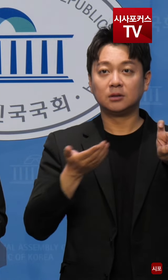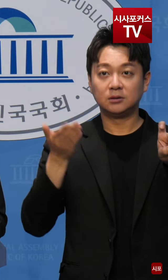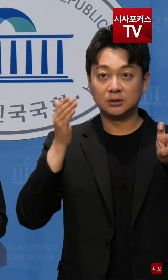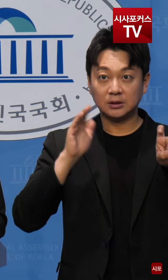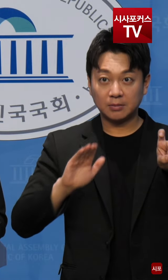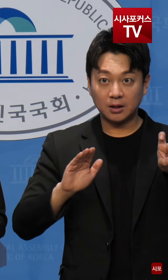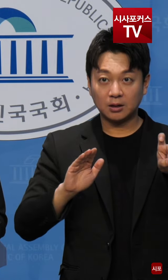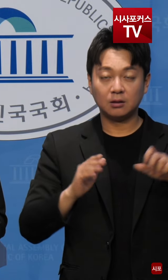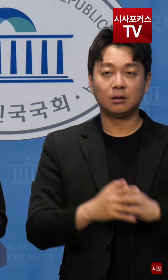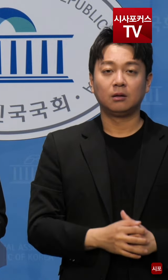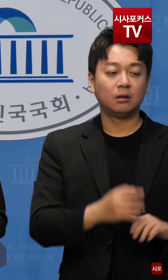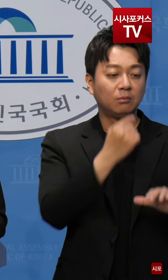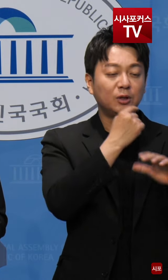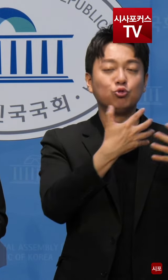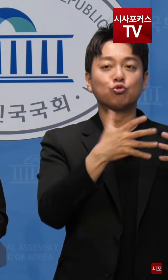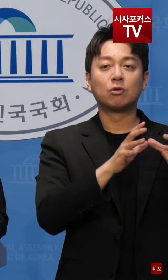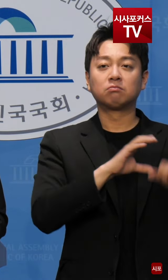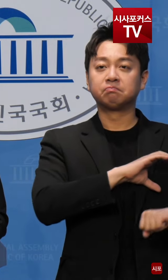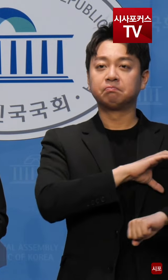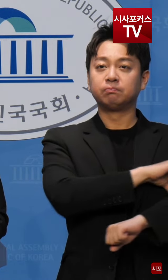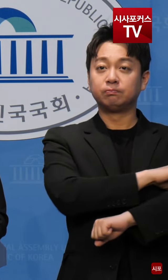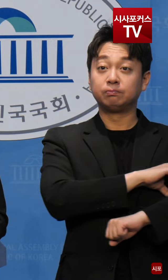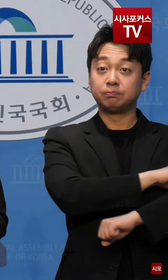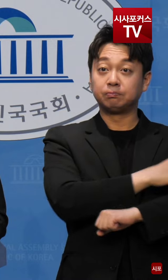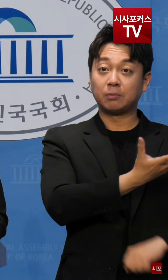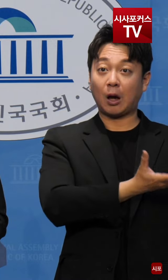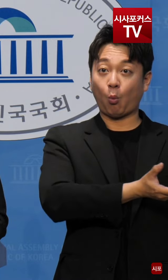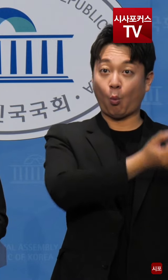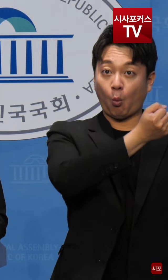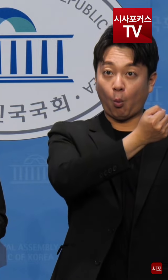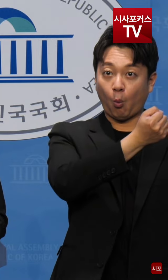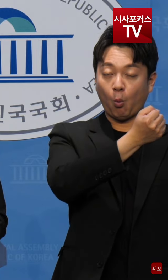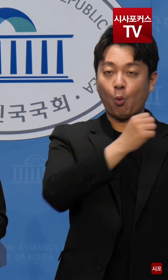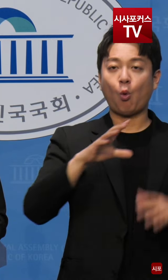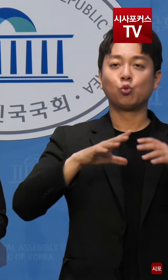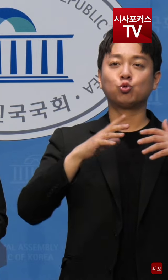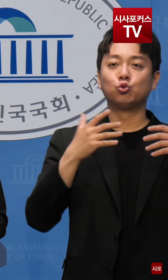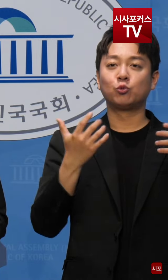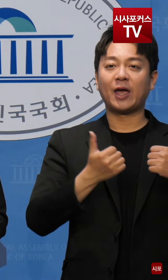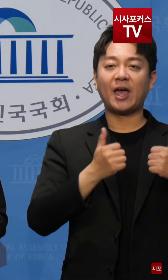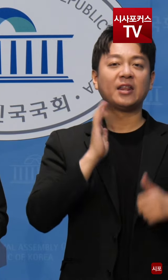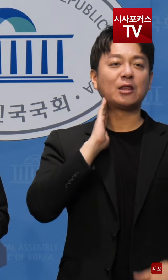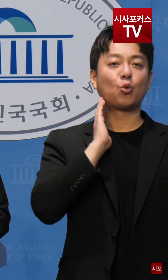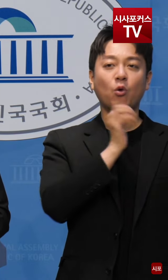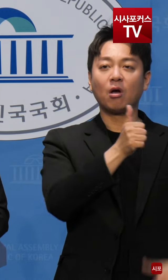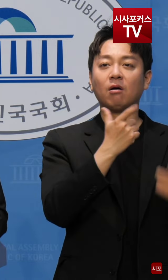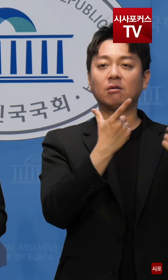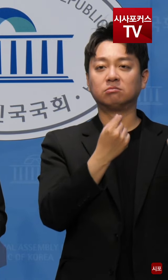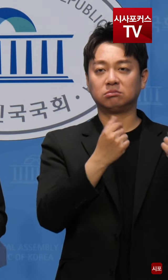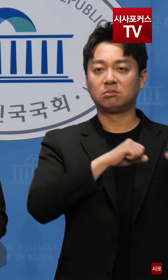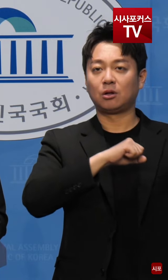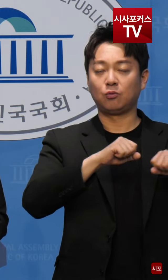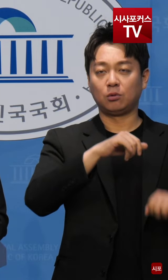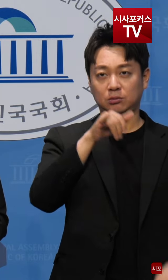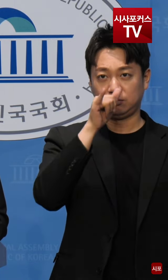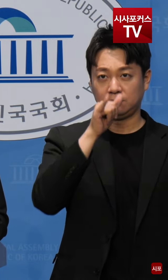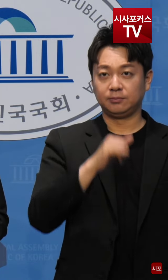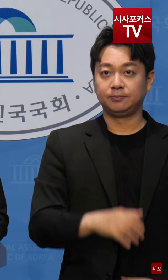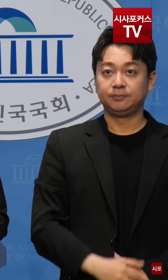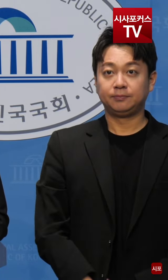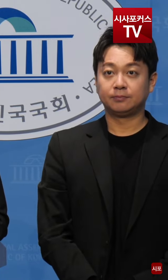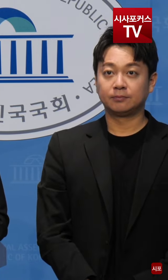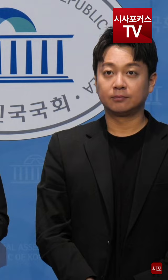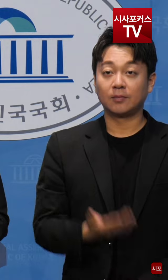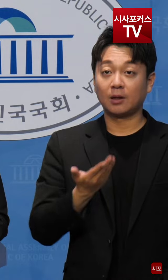171석 야당을 등에 업고 여의도 대통령으로 군림하고 있습니다. 하지만